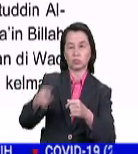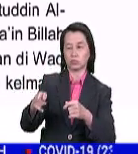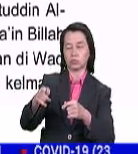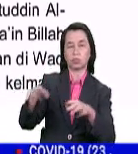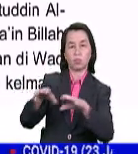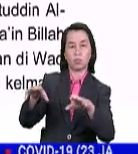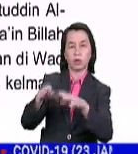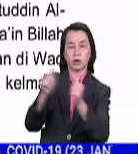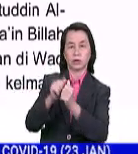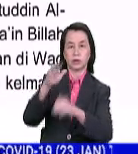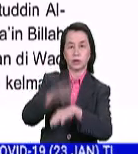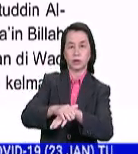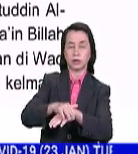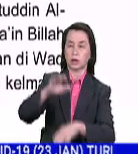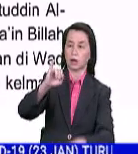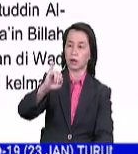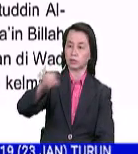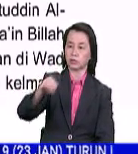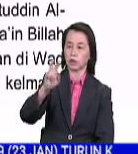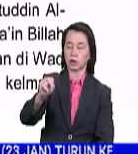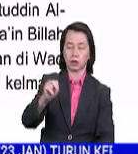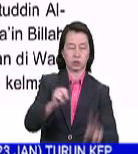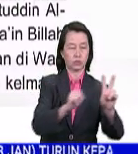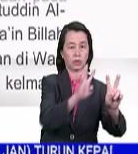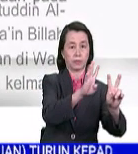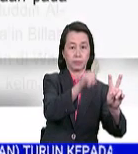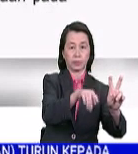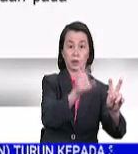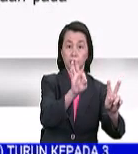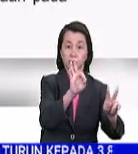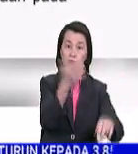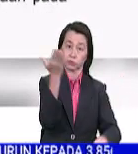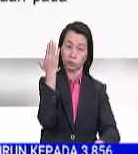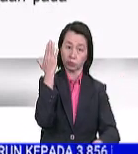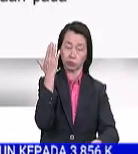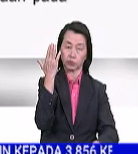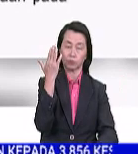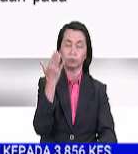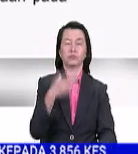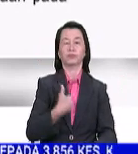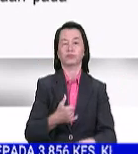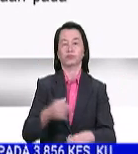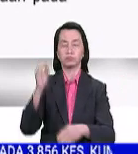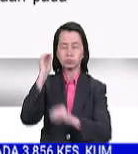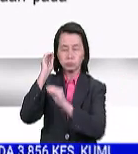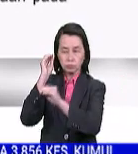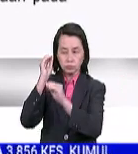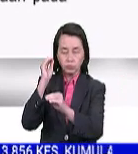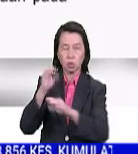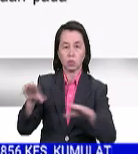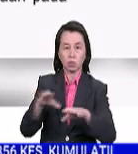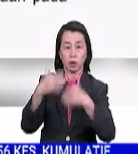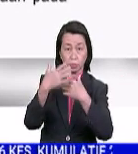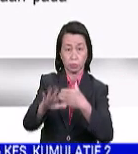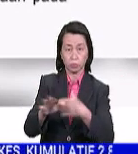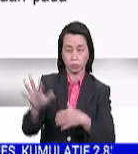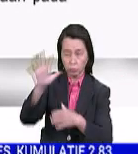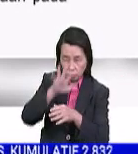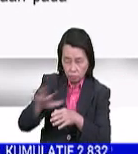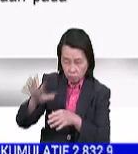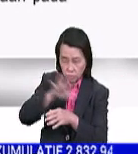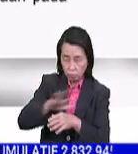Paduka Baginda di IJN pada 24 September lalu. Menurutnya lagi, intervensi itu dibuat setelah